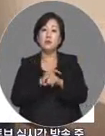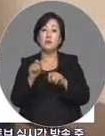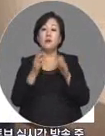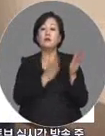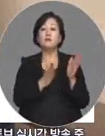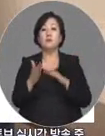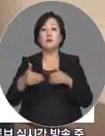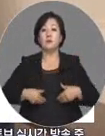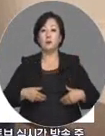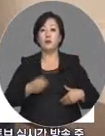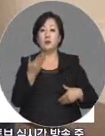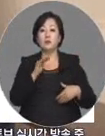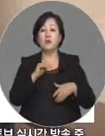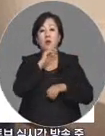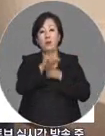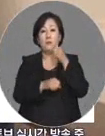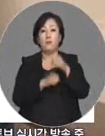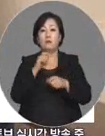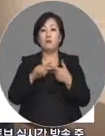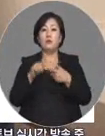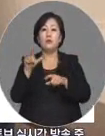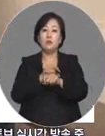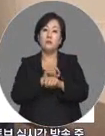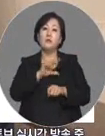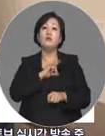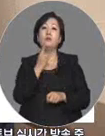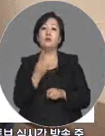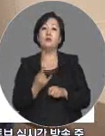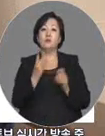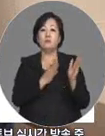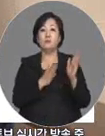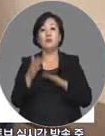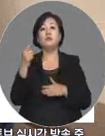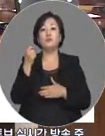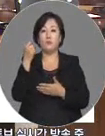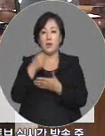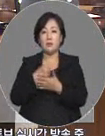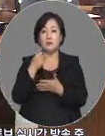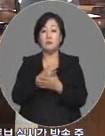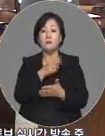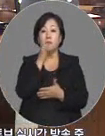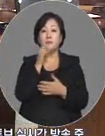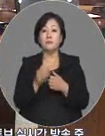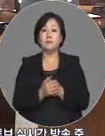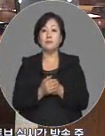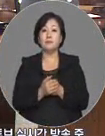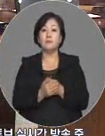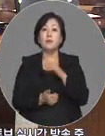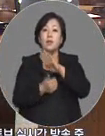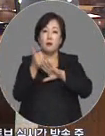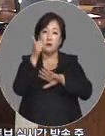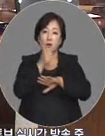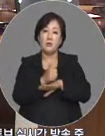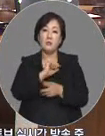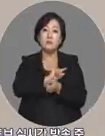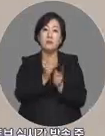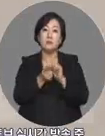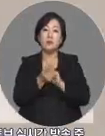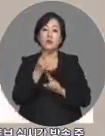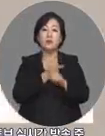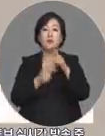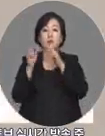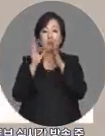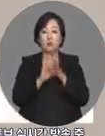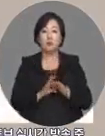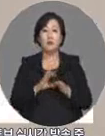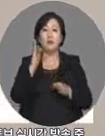되는데 일방적인 특위 구성은 조금 아쉬움이 남습니다. 성과는 이어가면서 구태 정치를